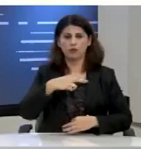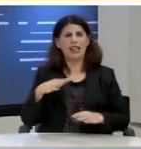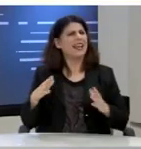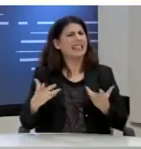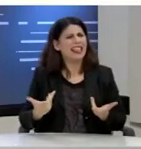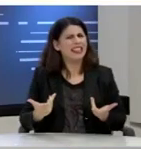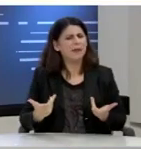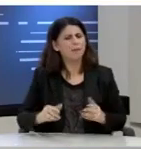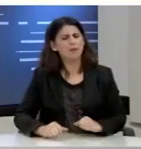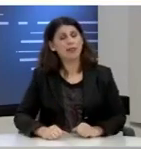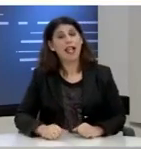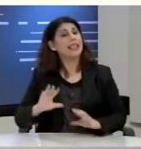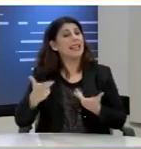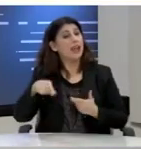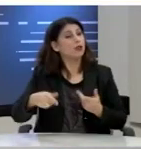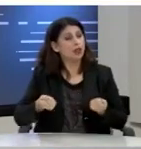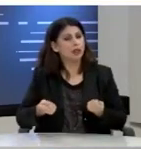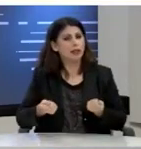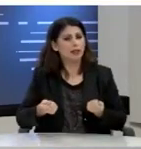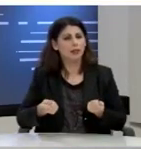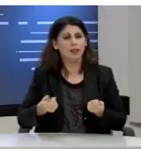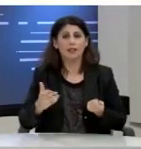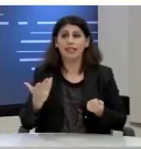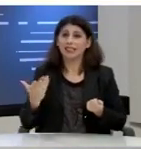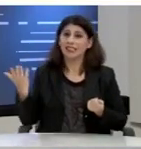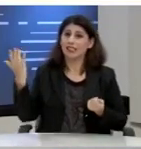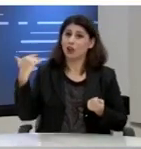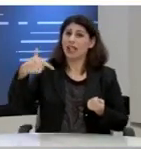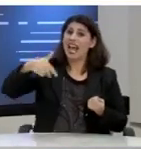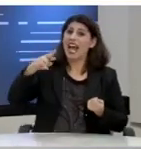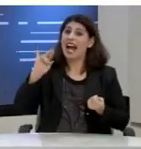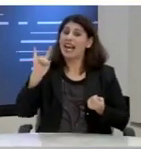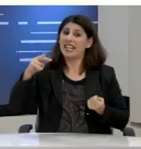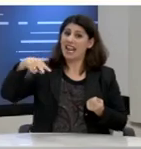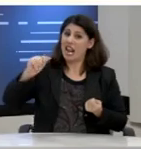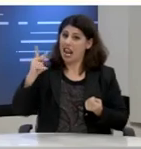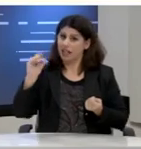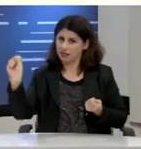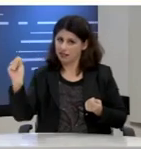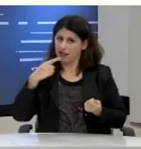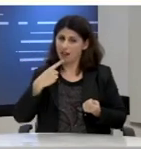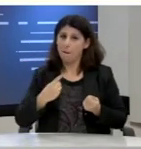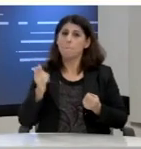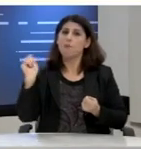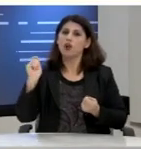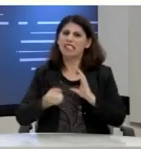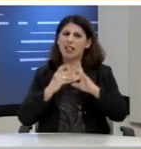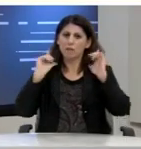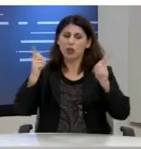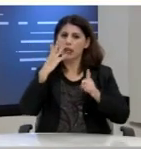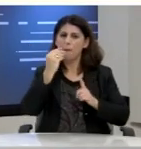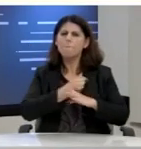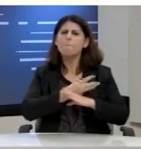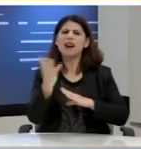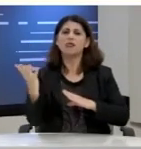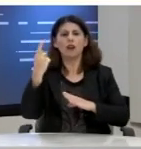λέει, γιατί γινόταν αυτό? Διότι λέει ο κύριος Ριλάκης, η πολιτική της Νέας Δημοκρατίας και του ΠΑΣΟΚ δεν μπορούσαν